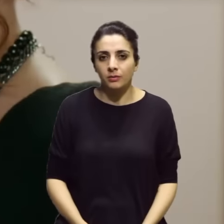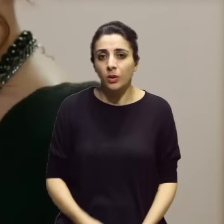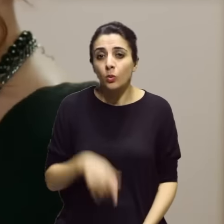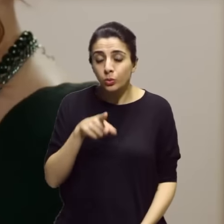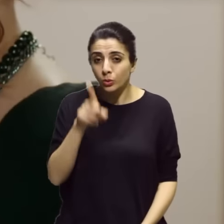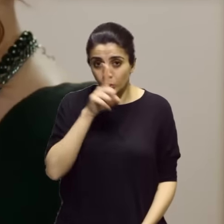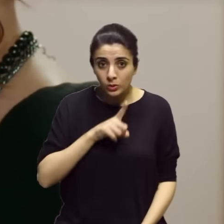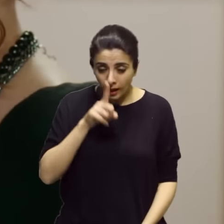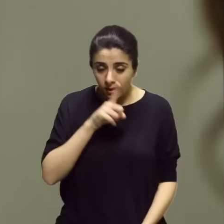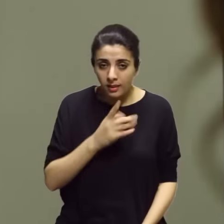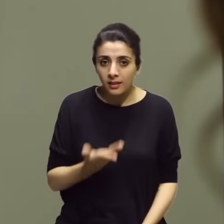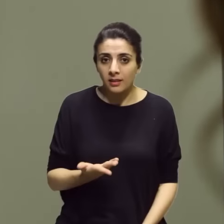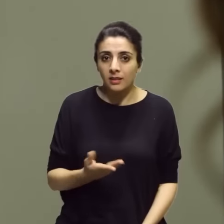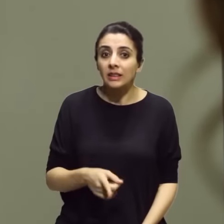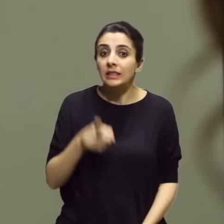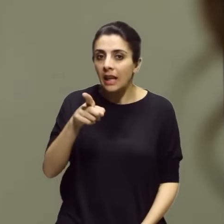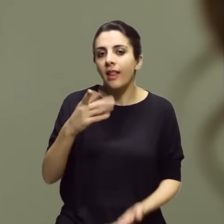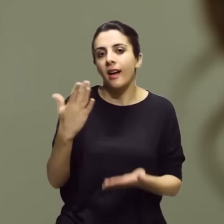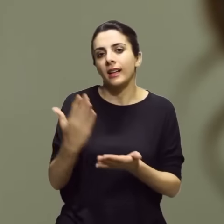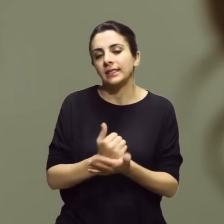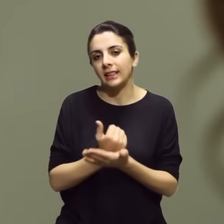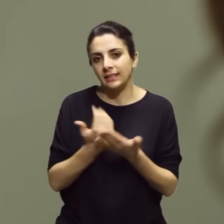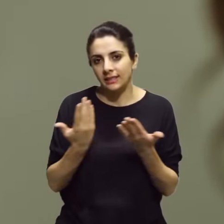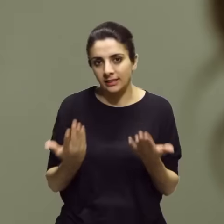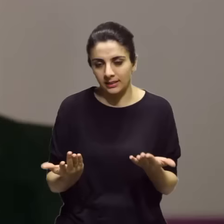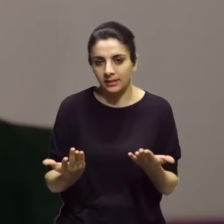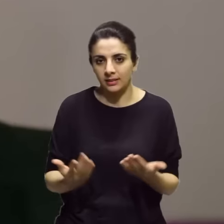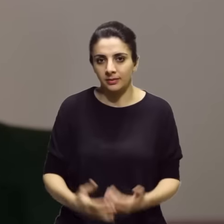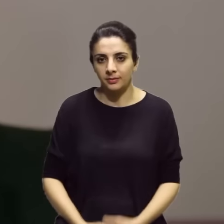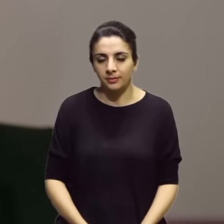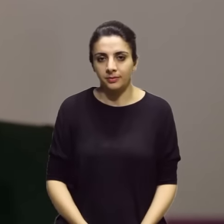İşte bu yüzden sen kazandın.